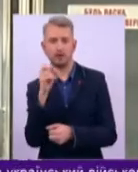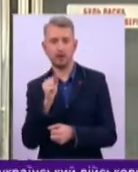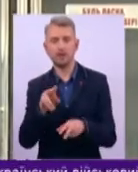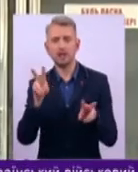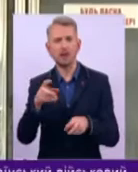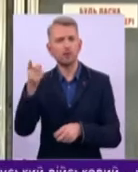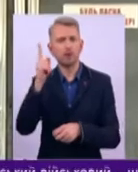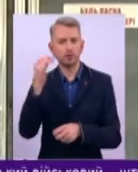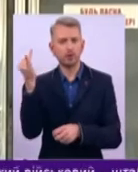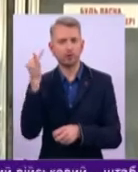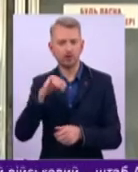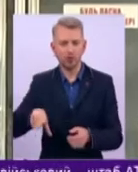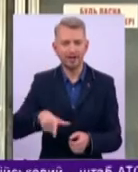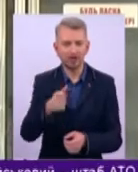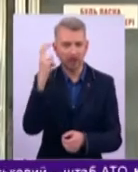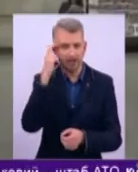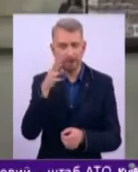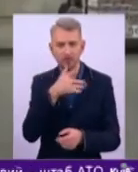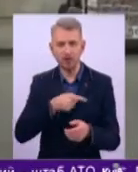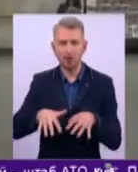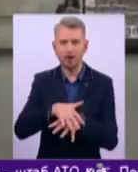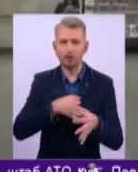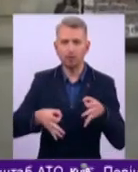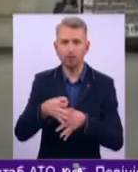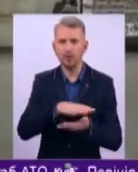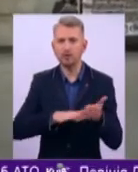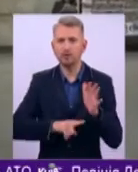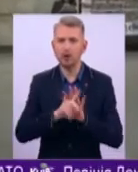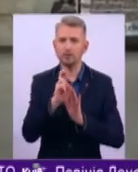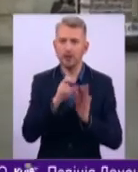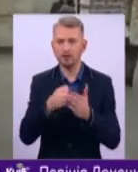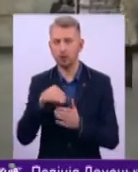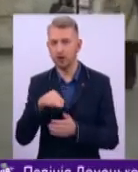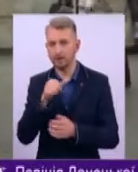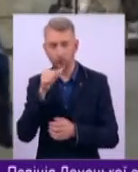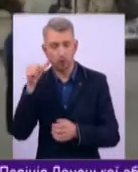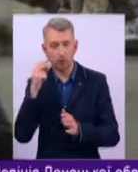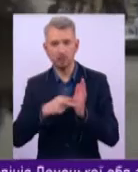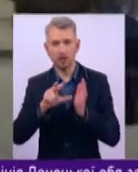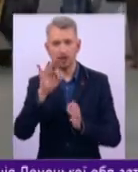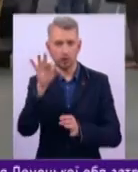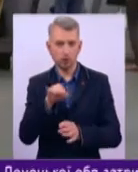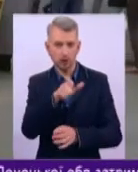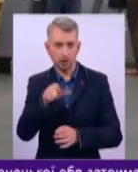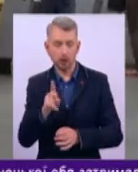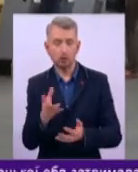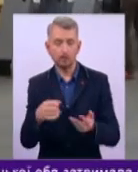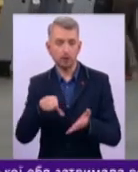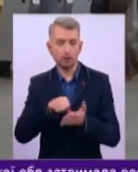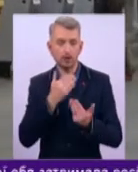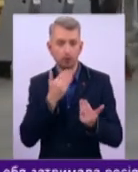історичної річки Києва. Під час громадського обговорення, яке тривало з березня до травня минулого року, 73% киян, які взяли участь в